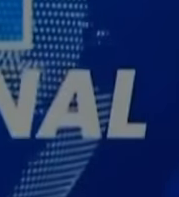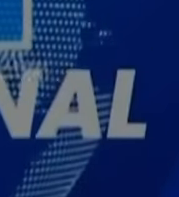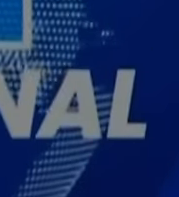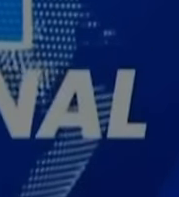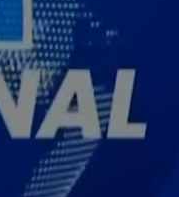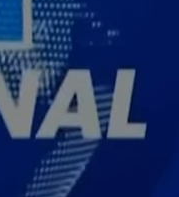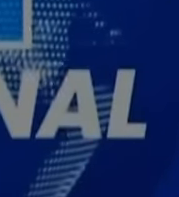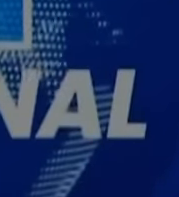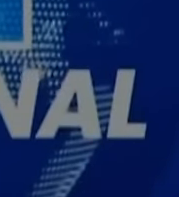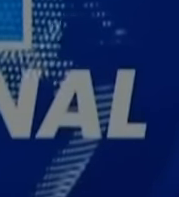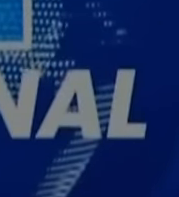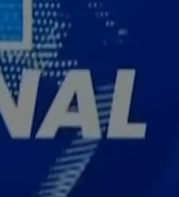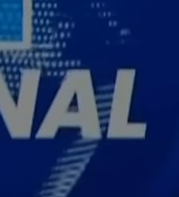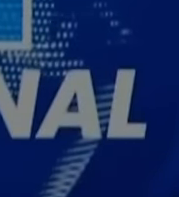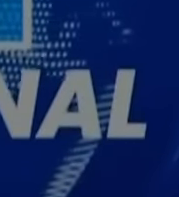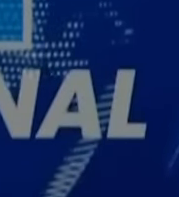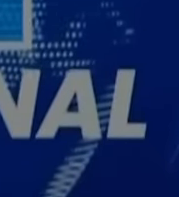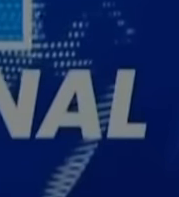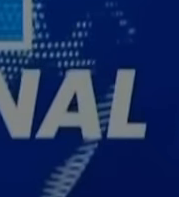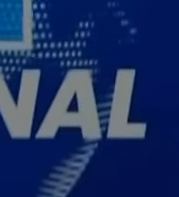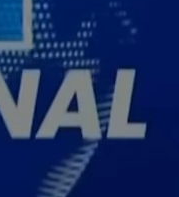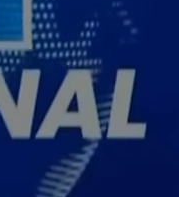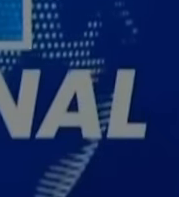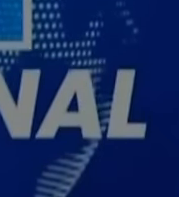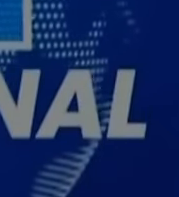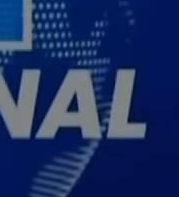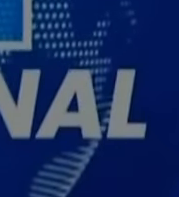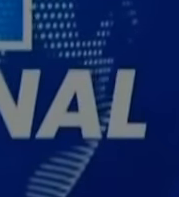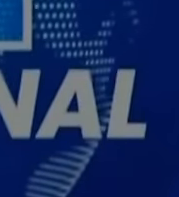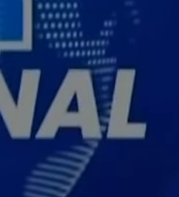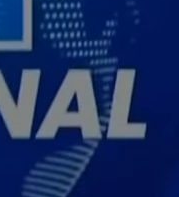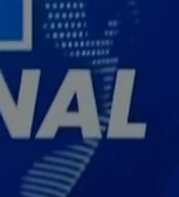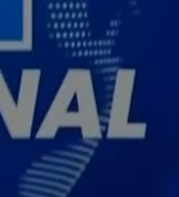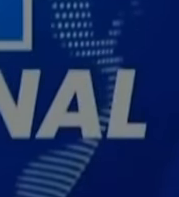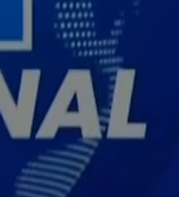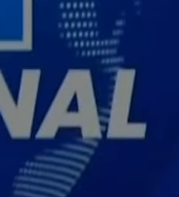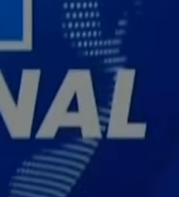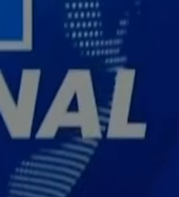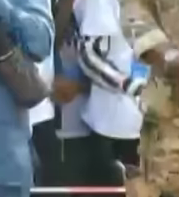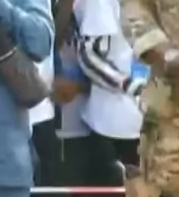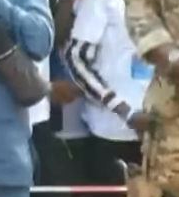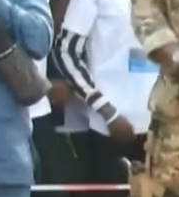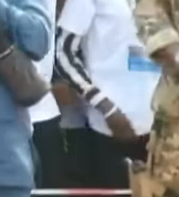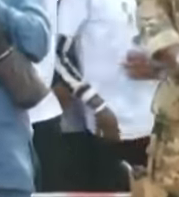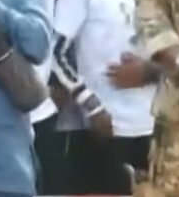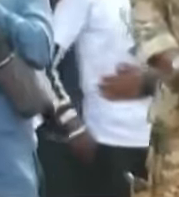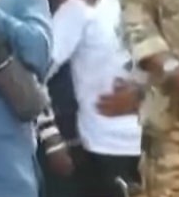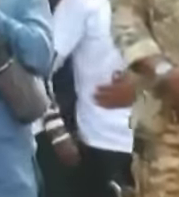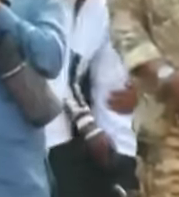260 étudiants. Fanny Kikoufi, bienvenue Kabamba pour ce reportage.